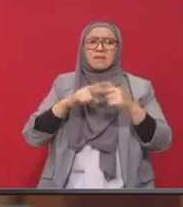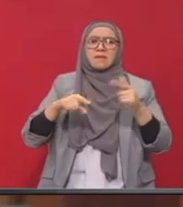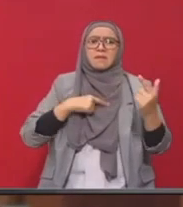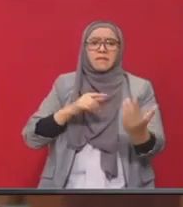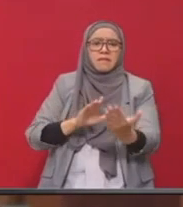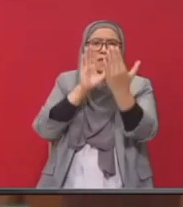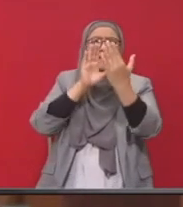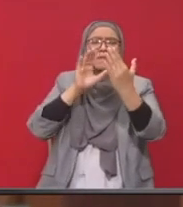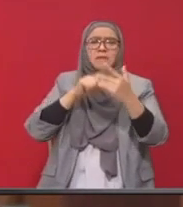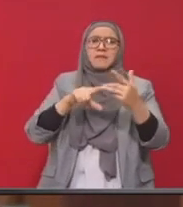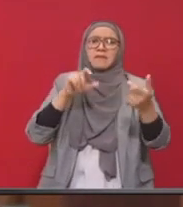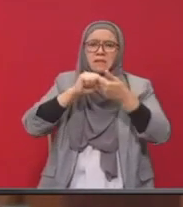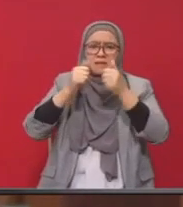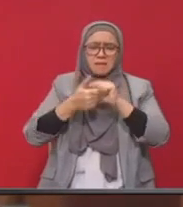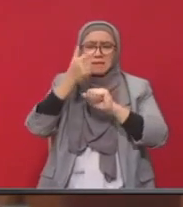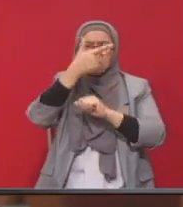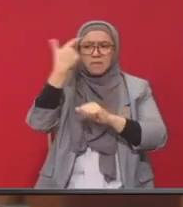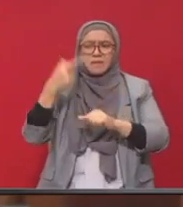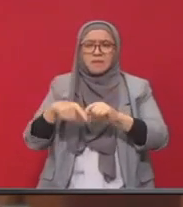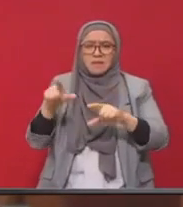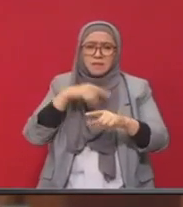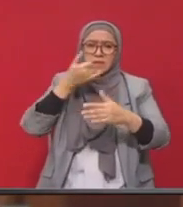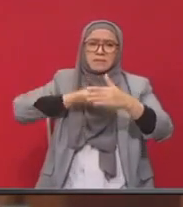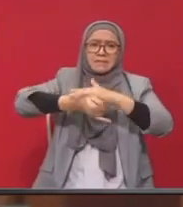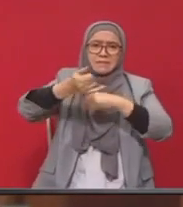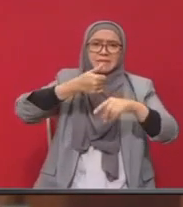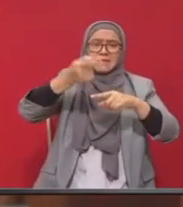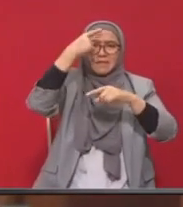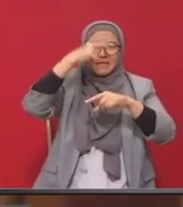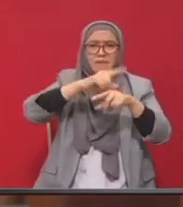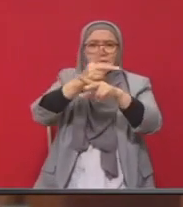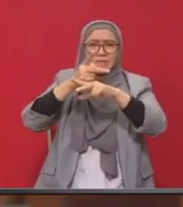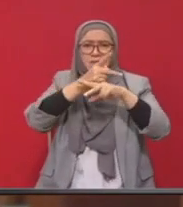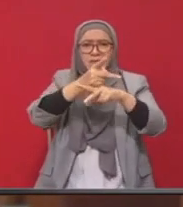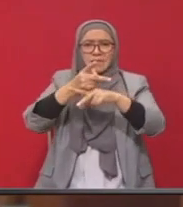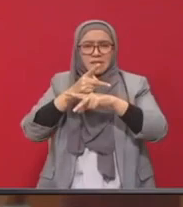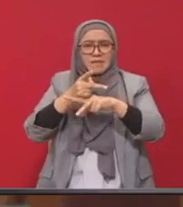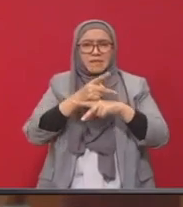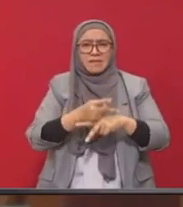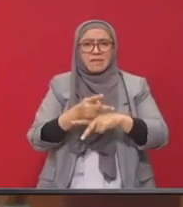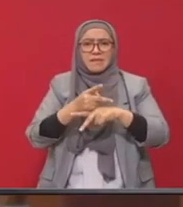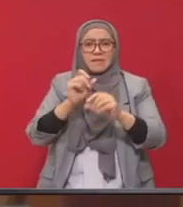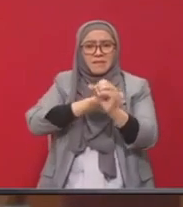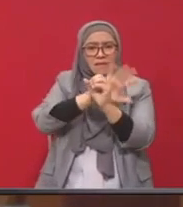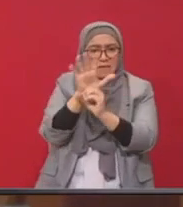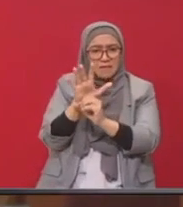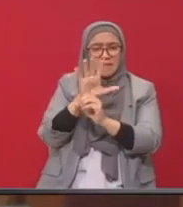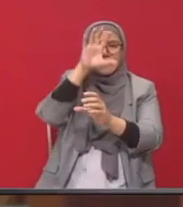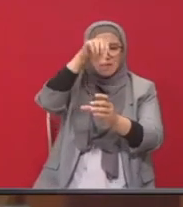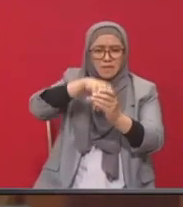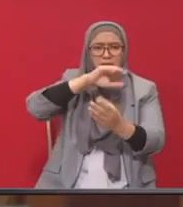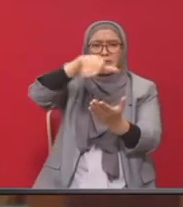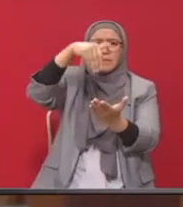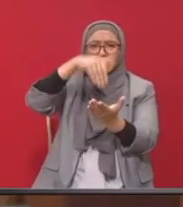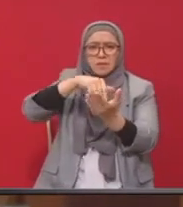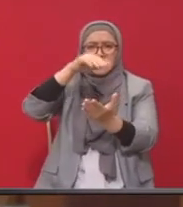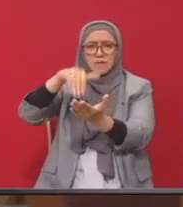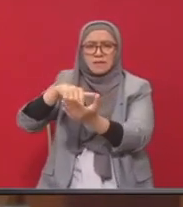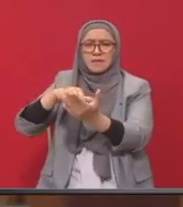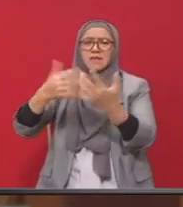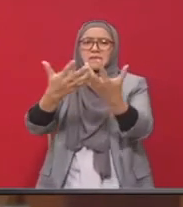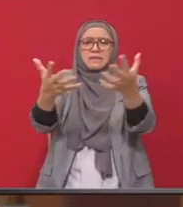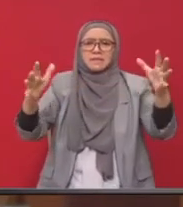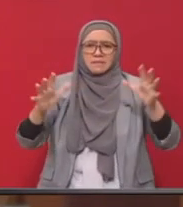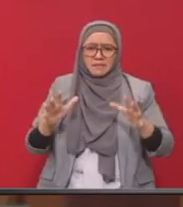berdepan dengan itu Hai semasa County ini dengan berbagai tugas yang patuh mereka Vico tetap termasuk di pusat-pusat ranking Terima kasih